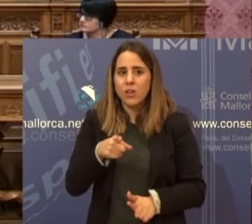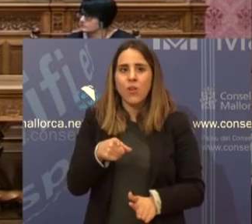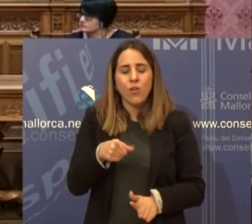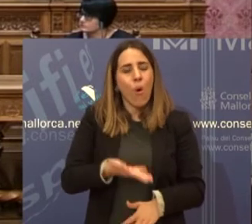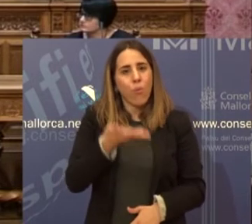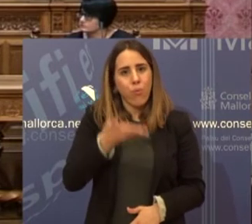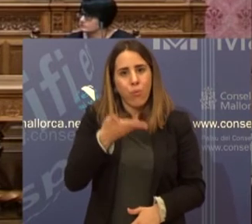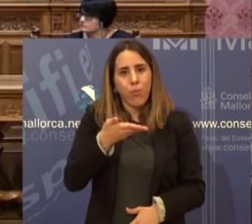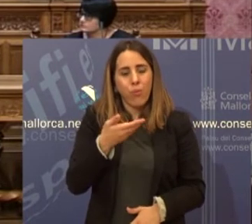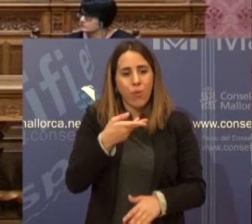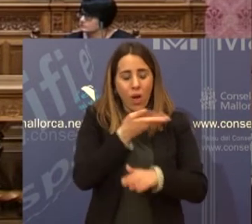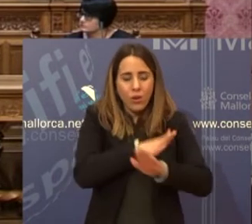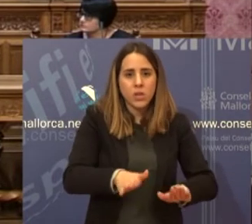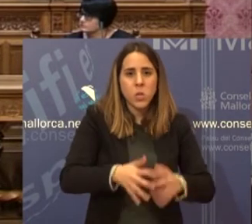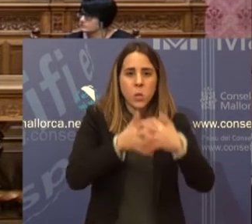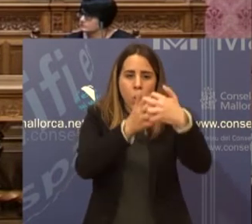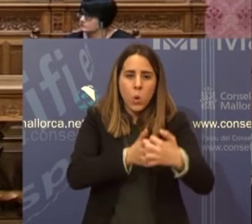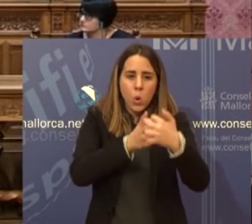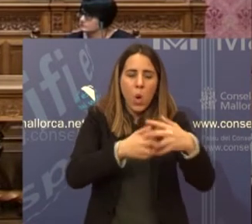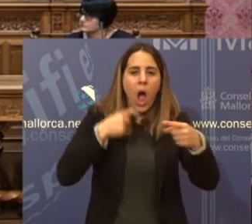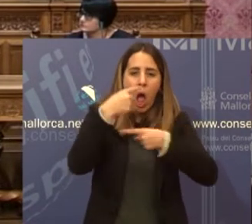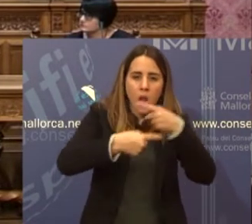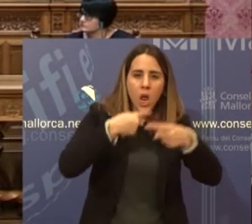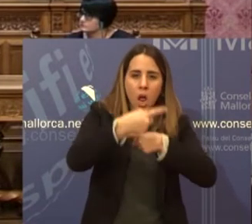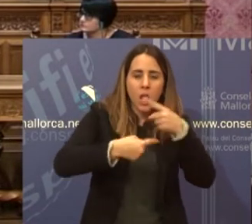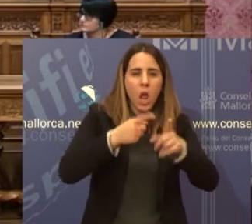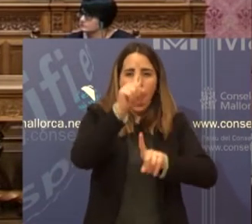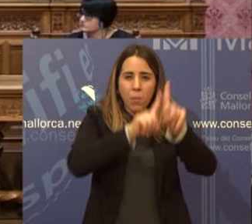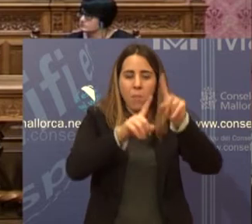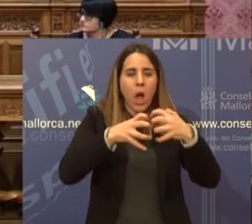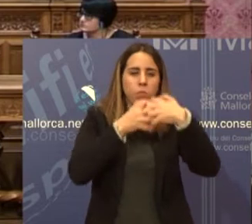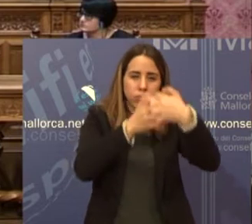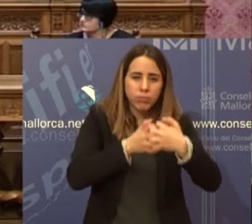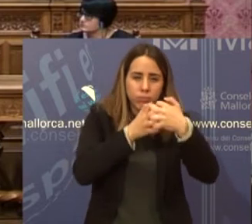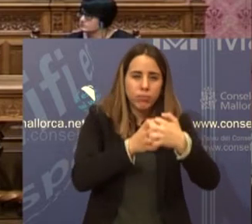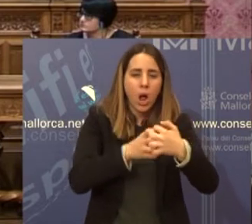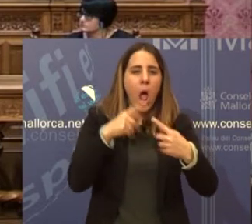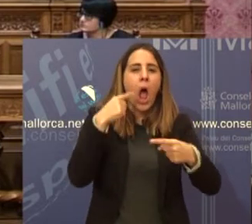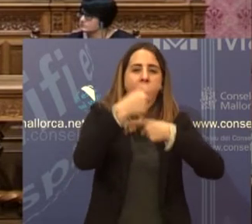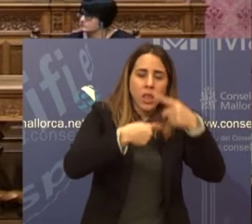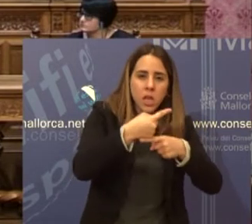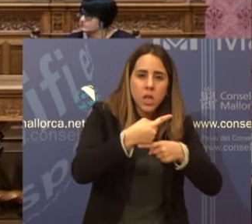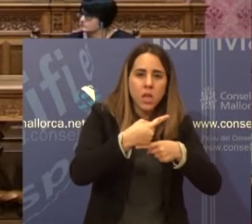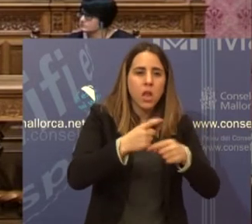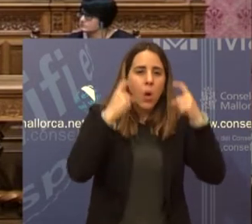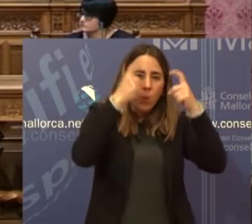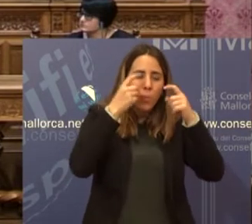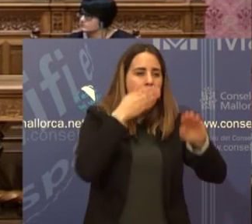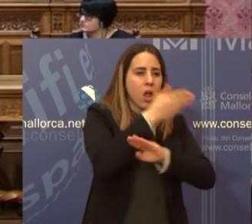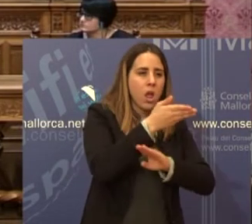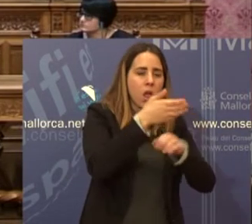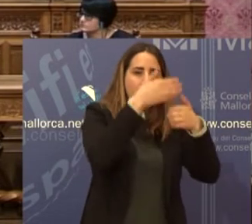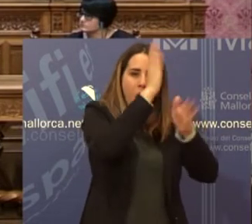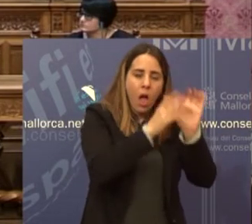valiós. Si ells lluiten dia a dia en el problema que tenen, dia a dia s'esforcen per fer fisio, per